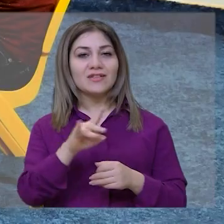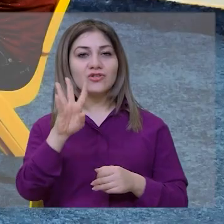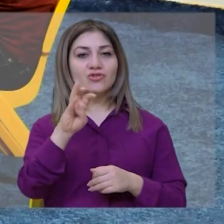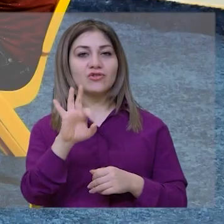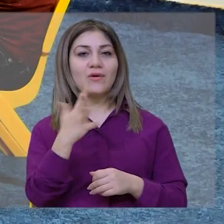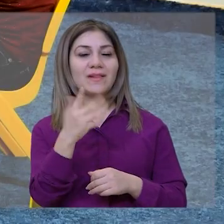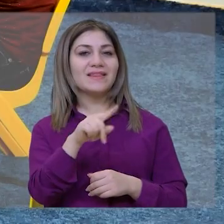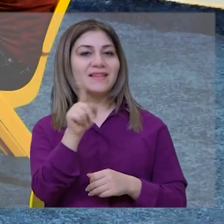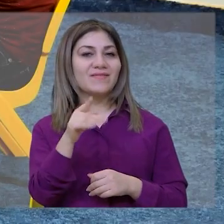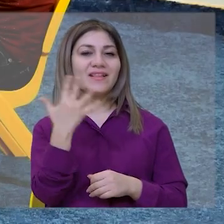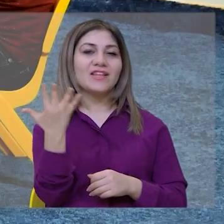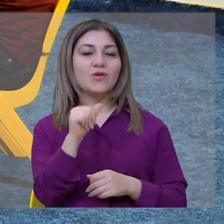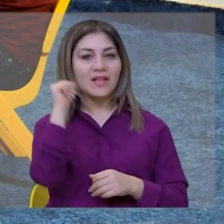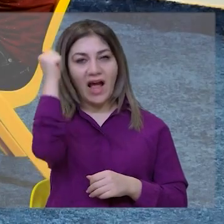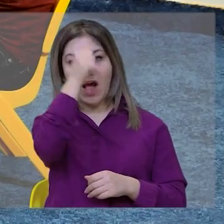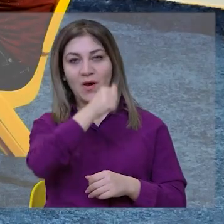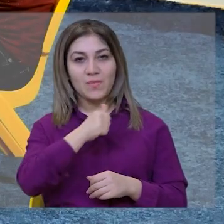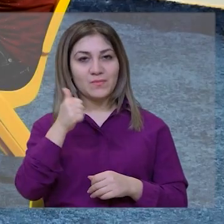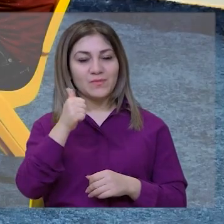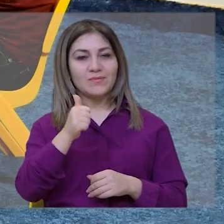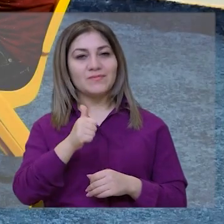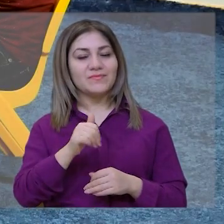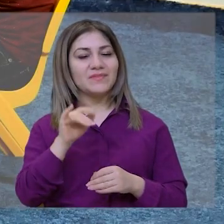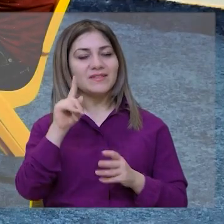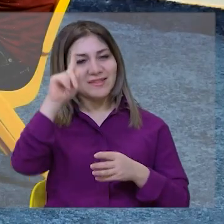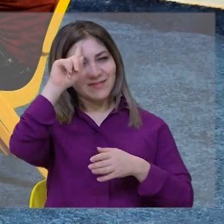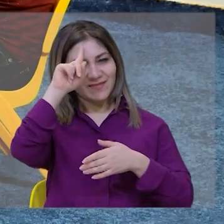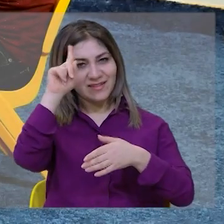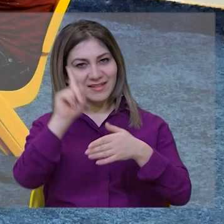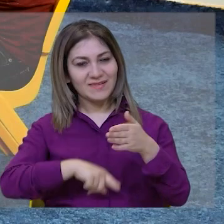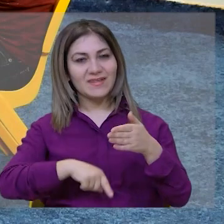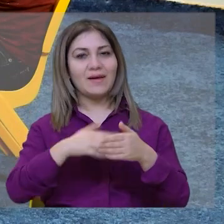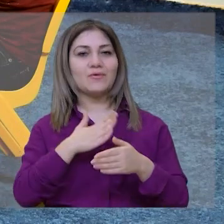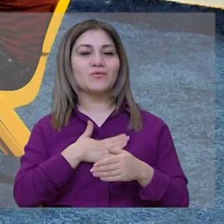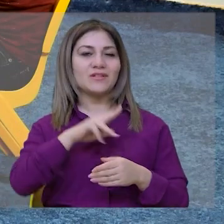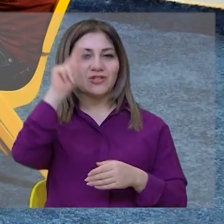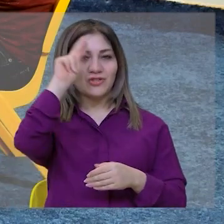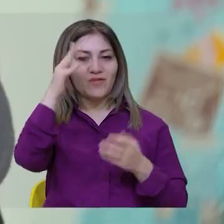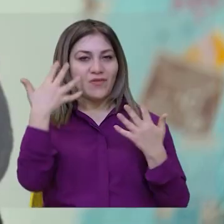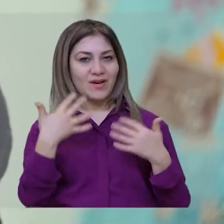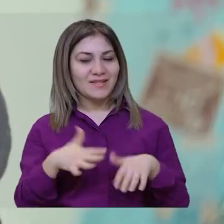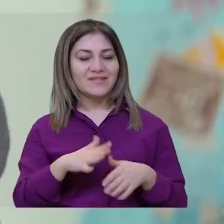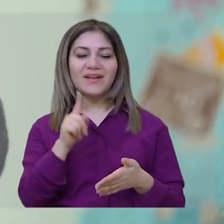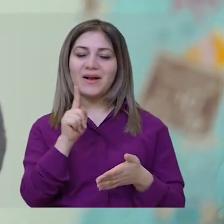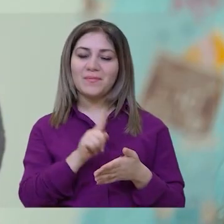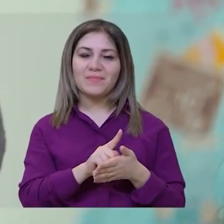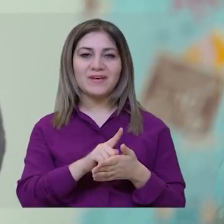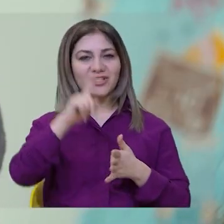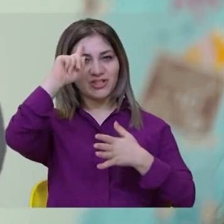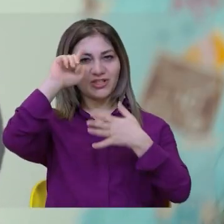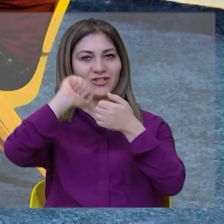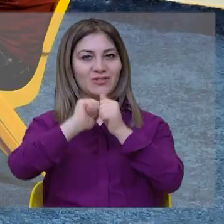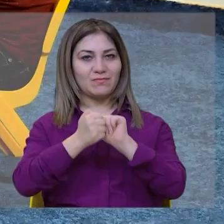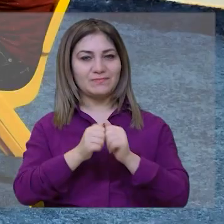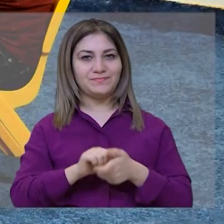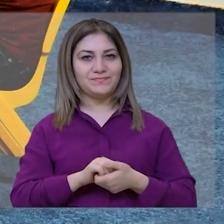թվականին 5-րդ դարում։ Երեխաներ, իմ հյուրերը գիտեն, ես վստահ եմ, որ դուք էլ մեզ հետ սովորեցիք և անպայման